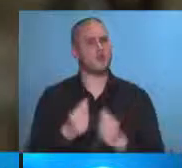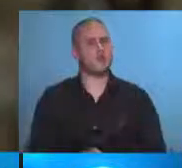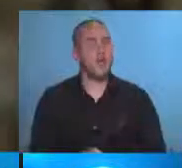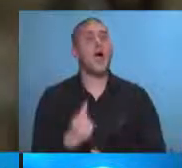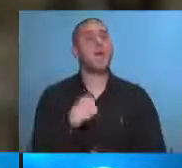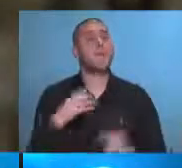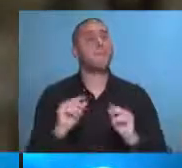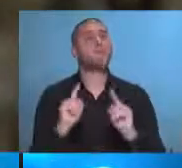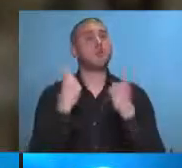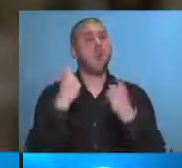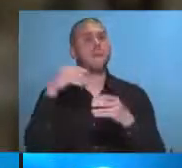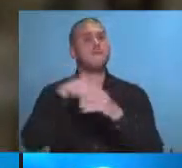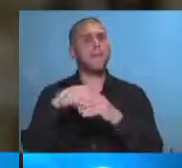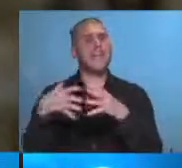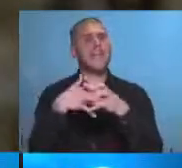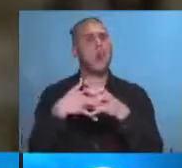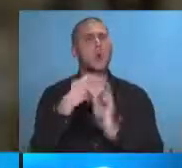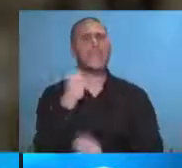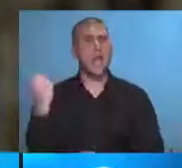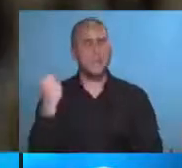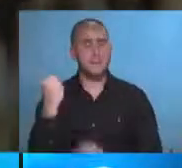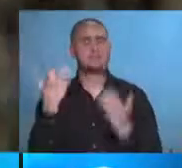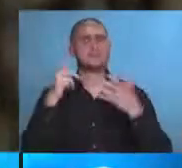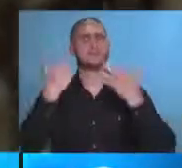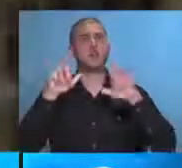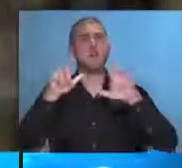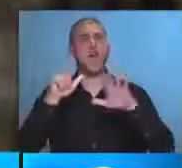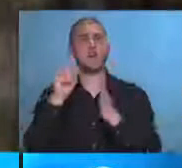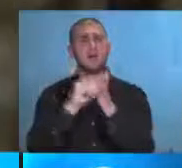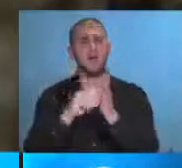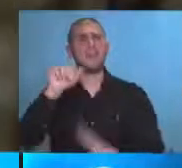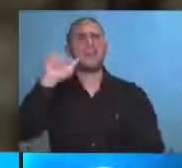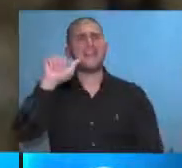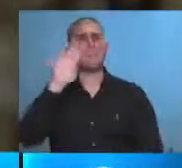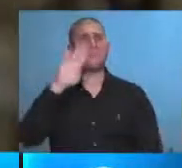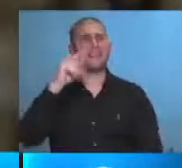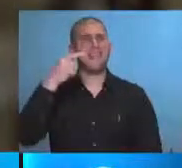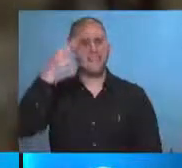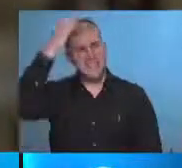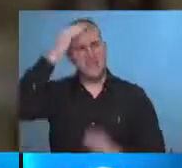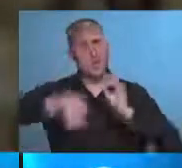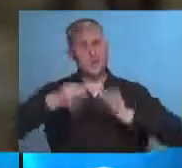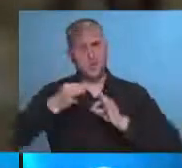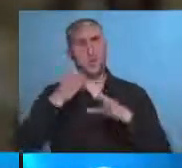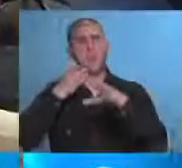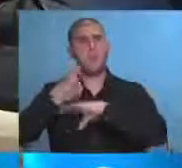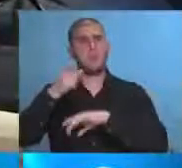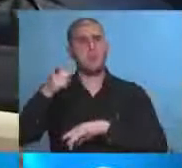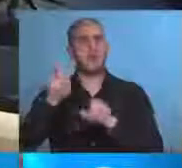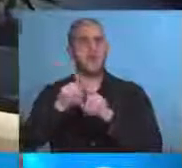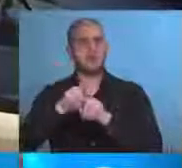אנחנו עם מה שקורה בתוך איחוד הימין, מספר 7 ברשימה, איתמר בן גביר פונה, איך נגיד, לנוער הגבוהות